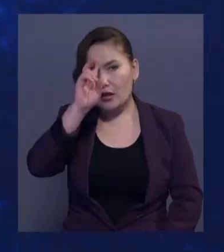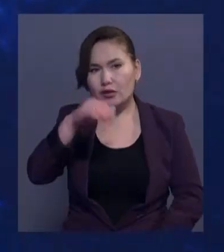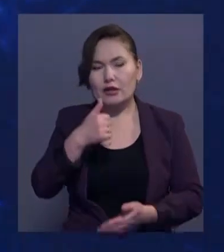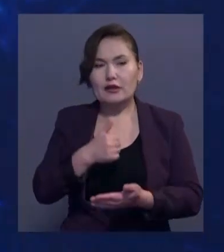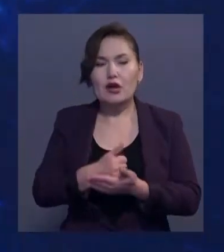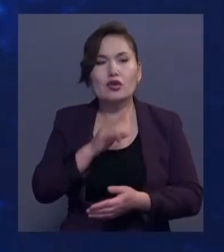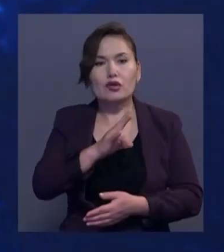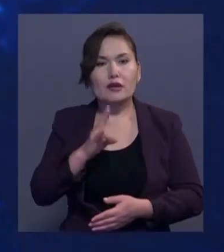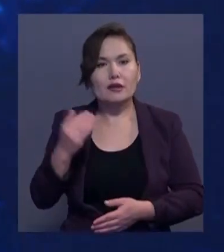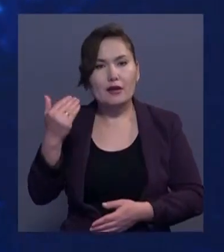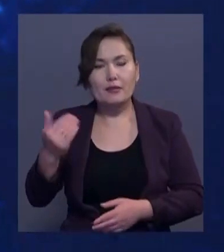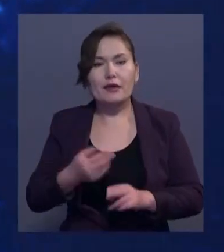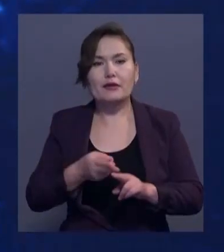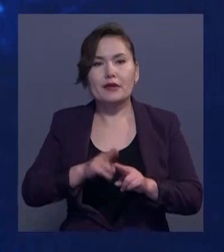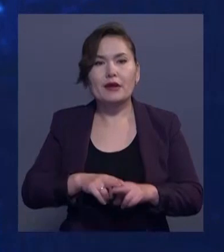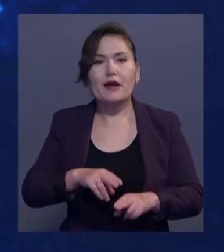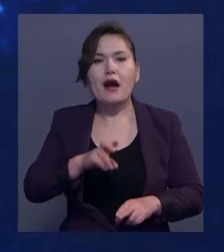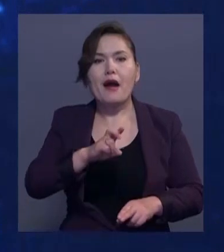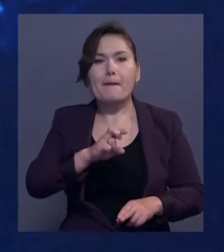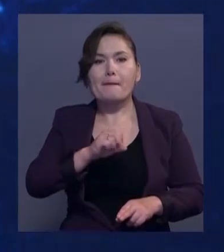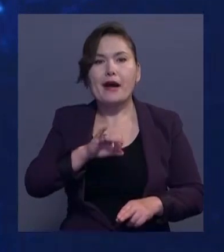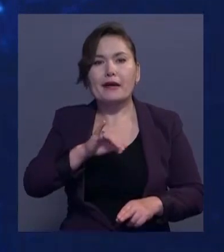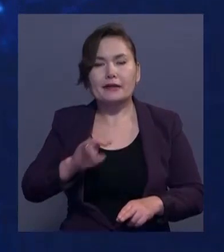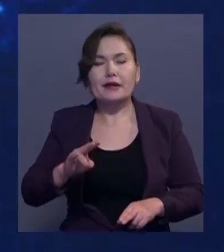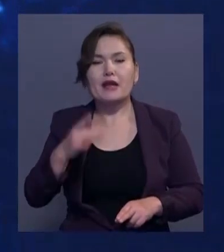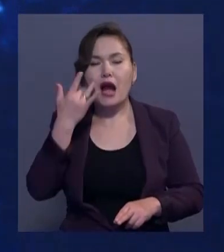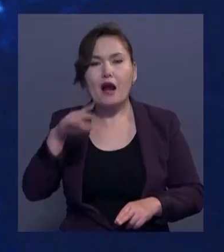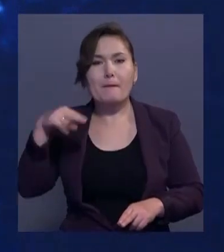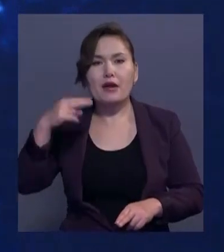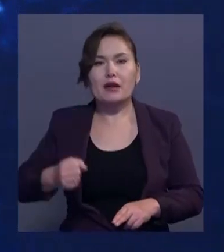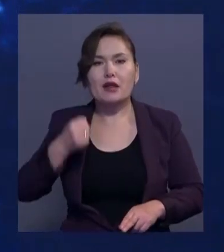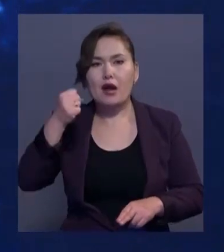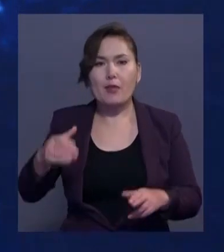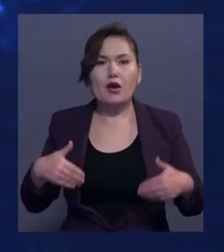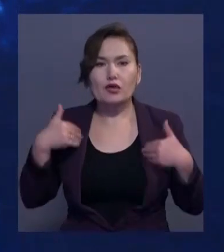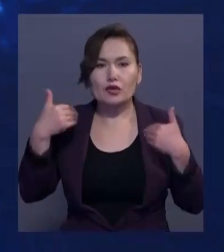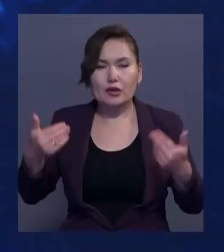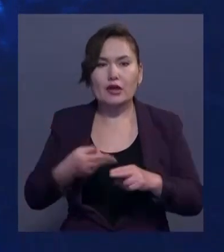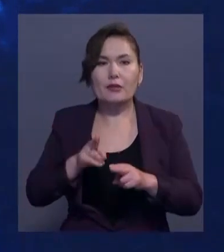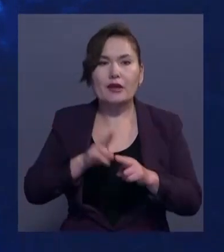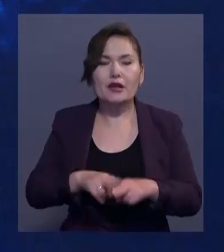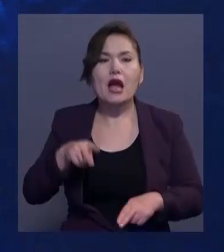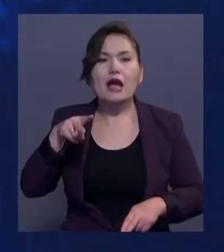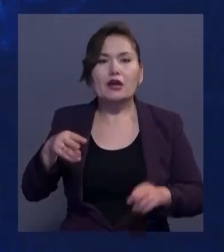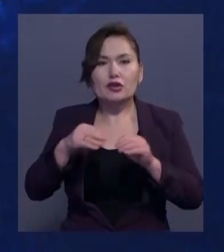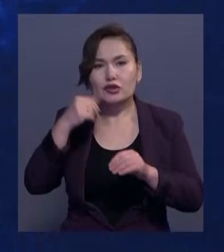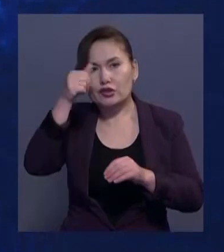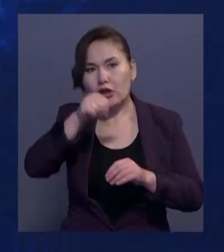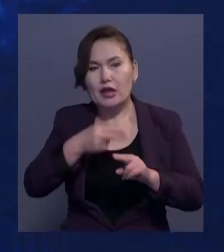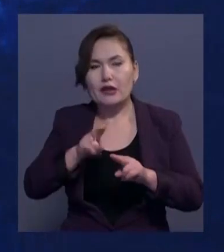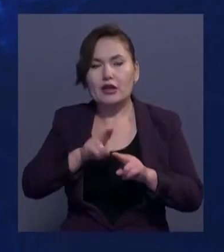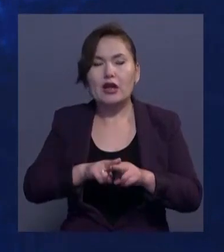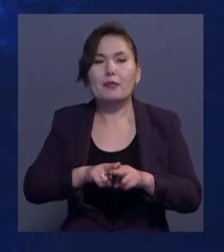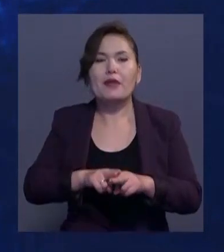Елбасы Нұрсұлтан Назарбаев та Джозеф Байденді ақш президенті лауазымына сайлануымен құттықтады. Жеделхатта 2010